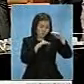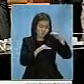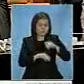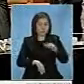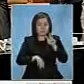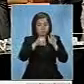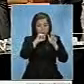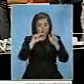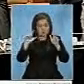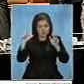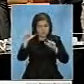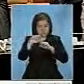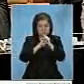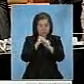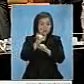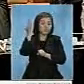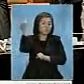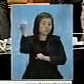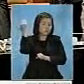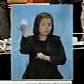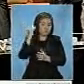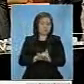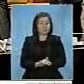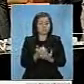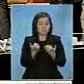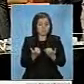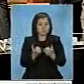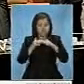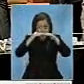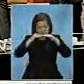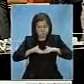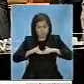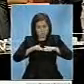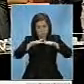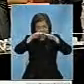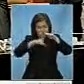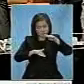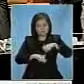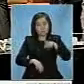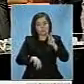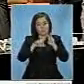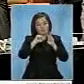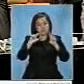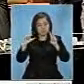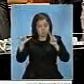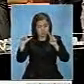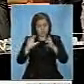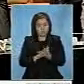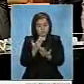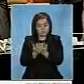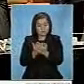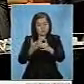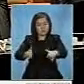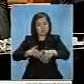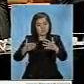ล้านบาทในปีงบประมาณที่แล้วและกำลังจะลดลงเป็น 250,000 ล้านในปีงบประมาณนี้ในขณะที่ GDP ของประเทศก็เ